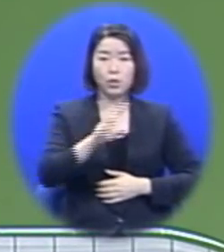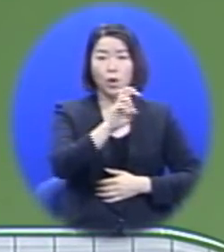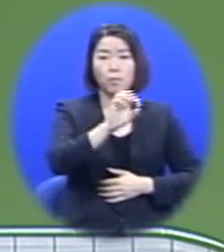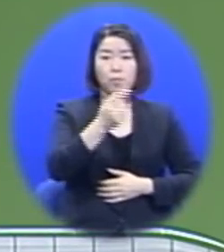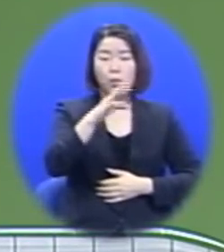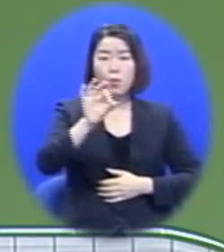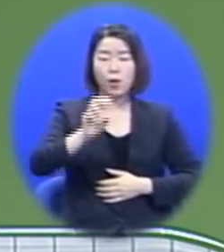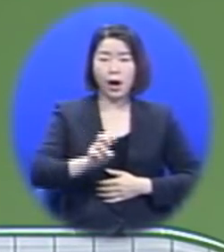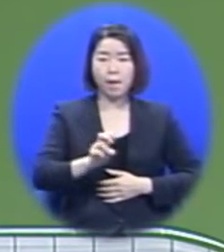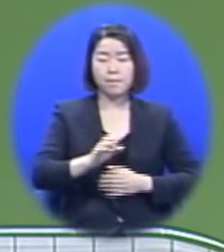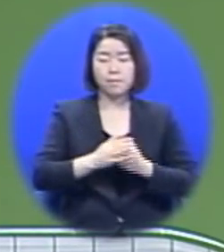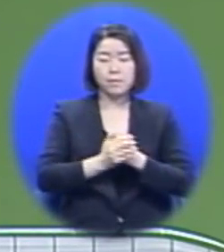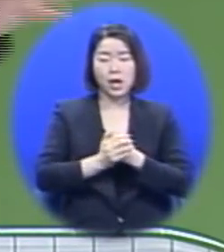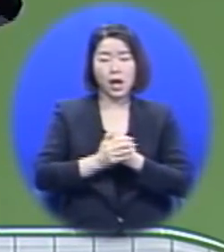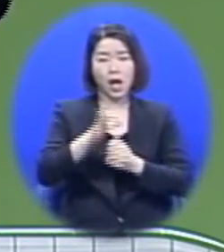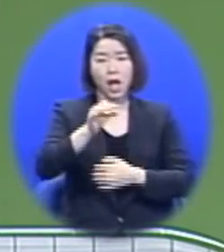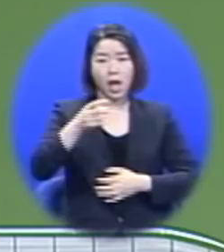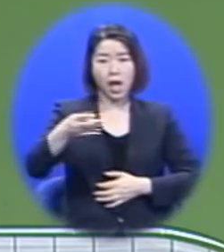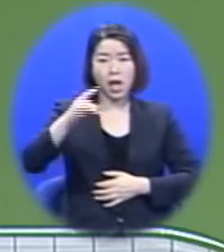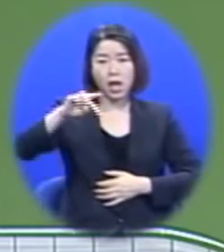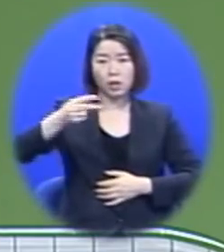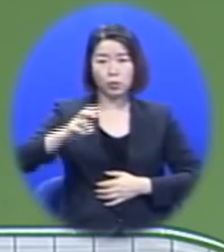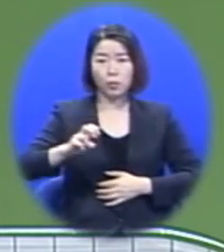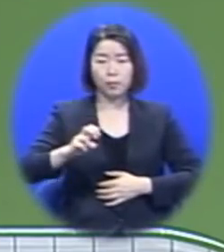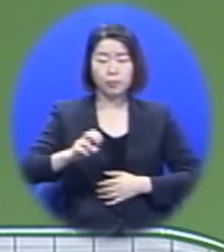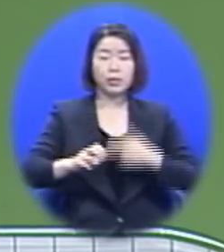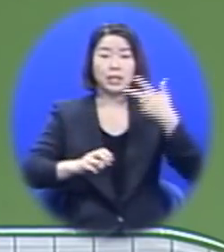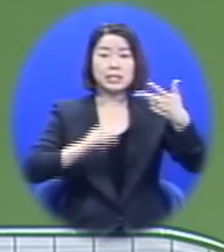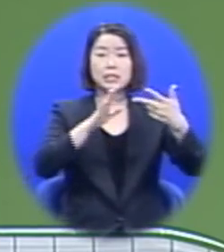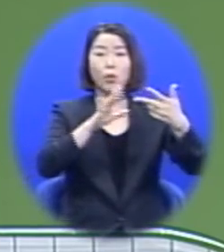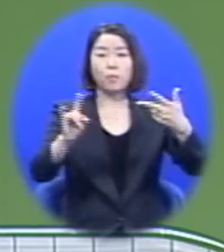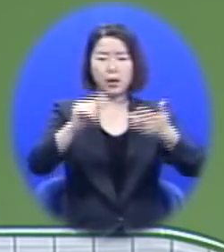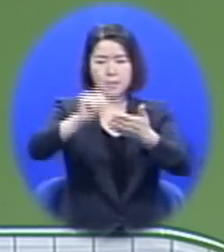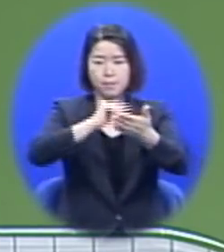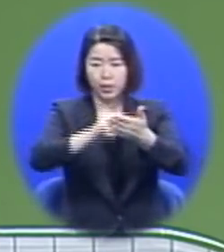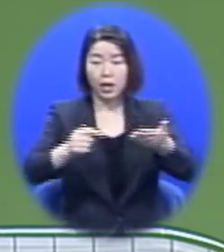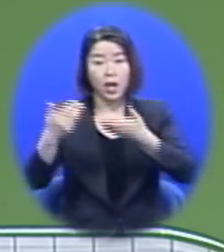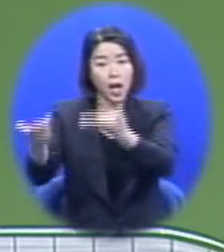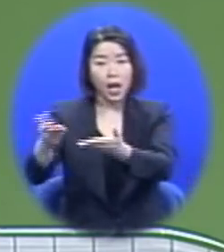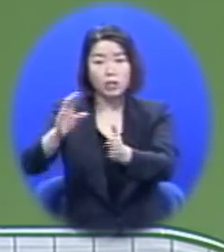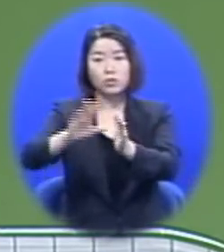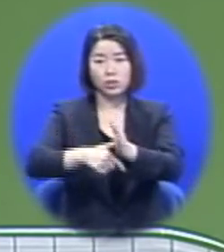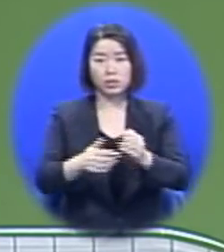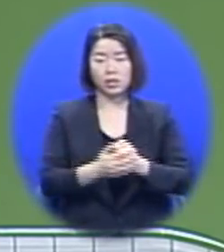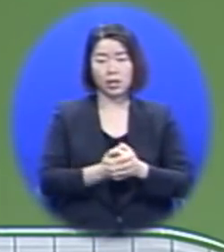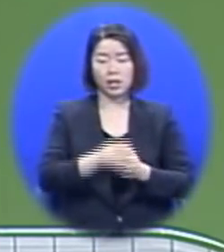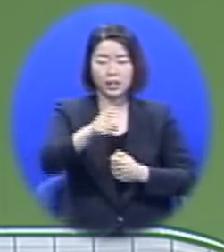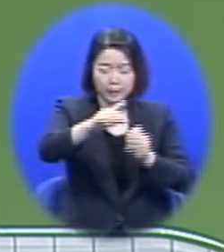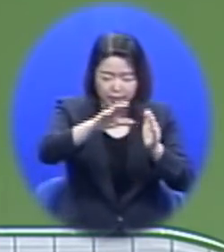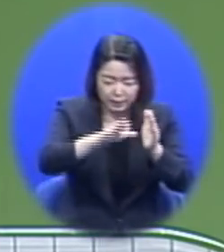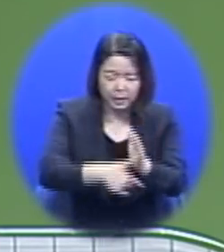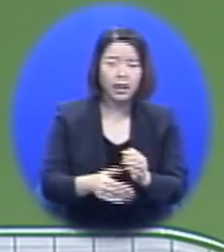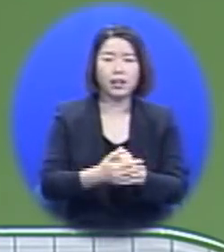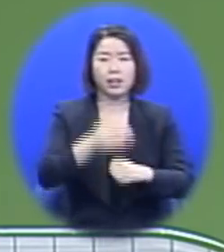이런 족속들이 일곱 배나 하나님이 안 갚음해 주실 때, 그때는 감사하고